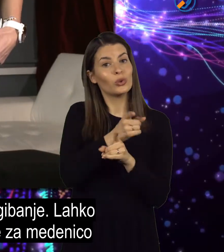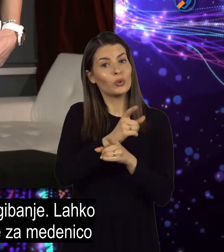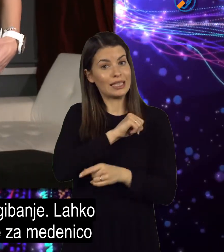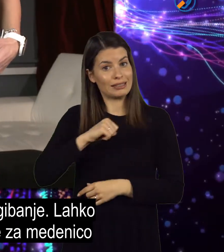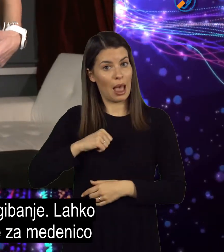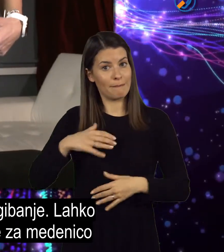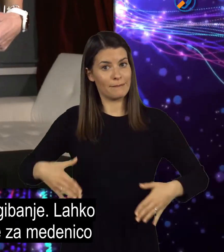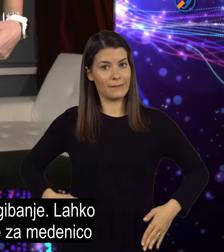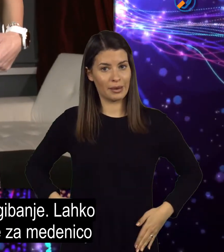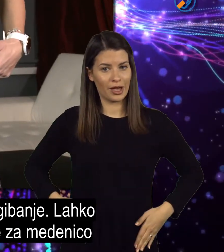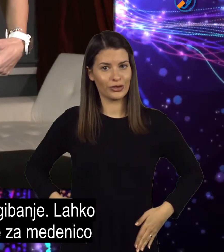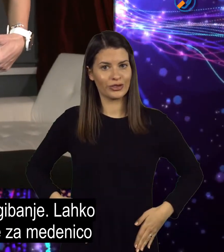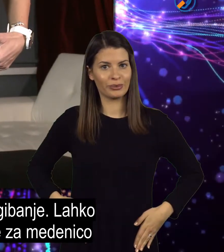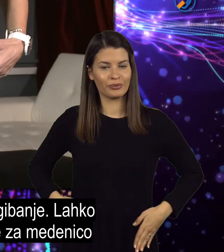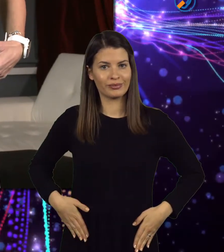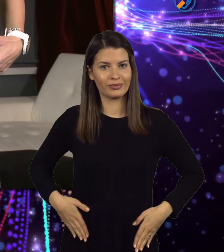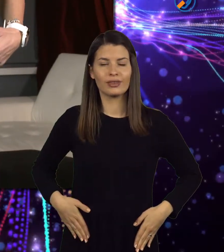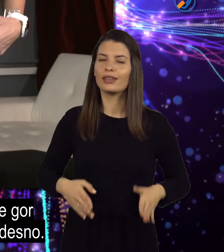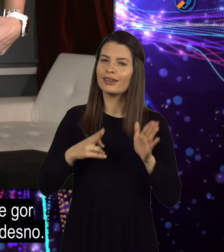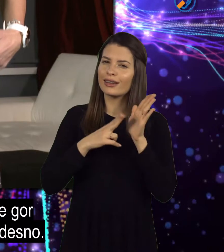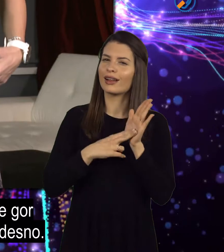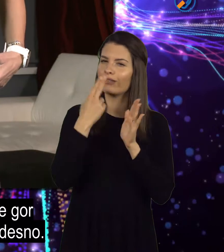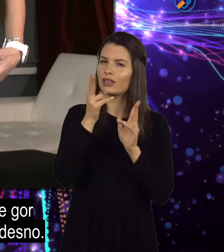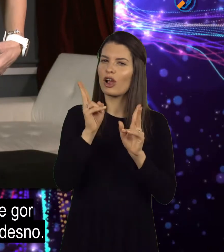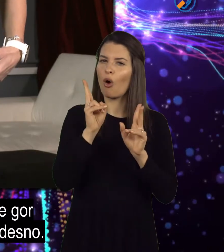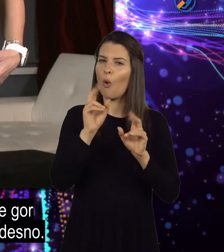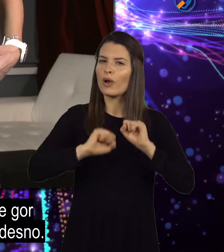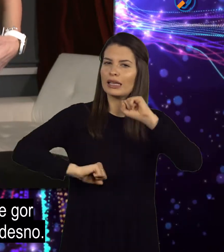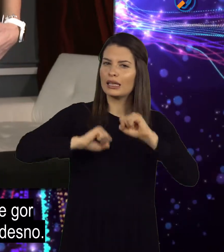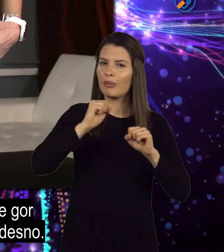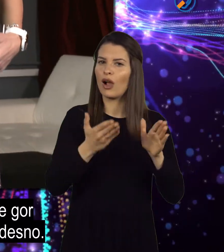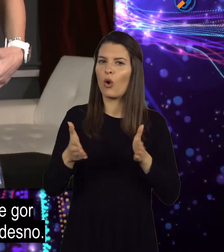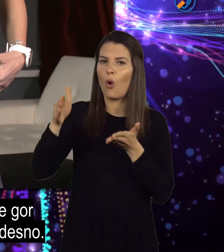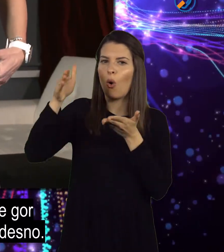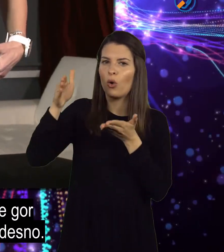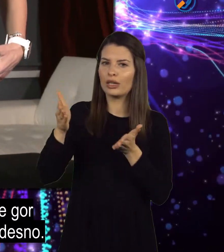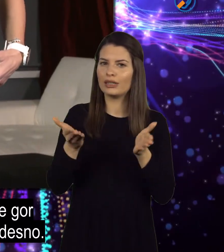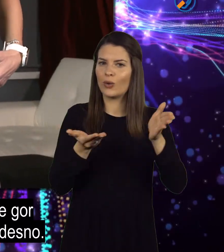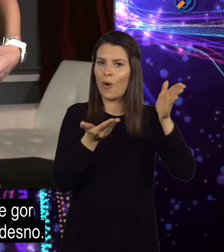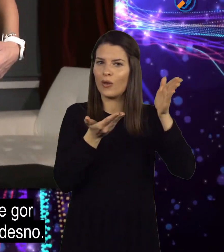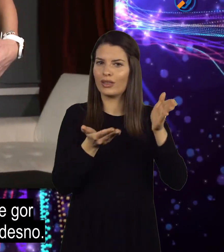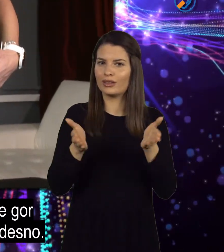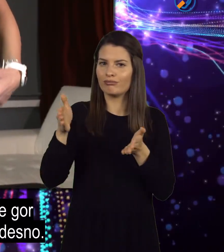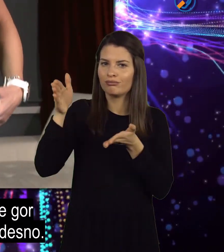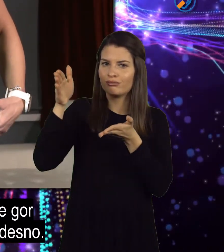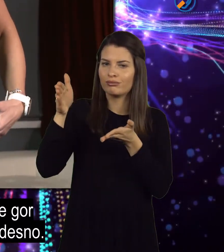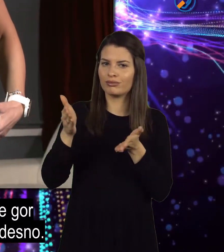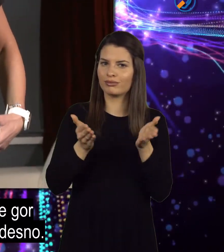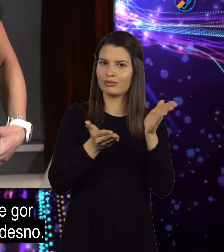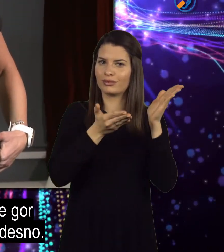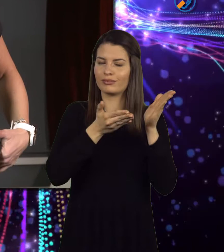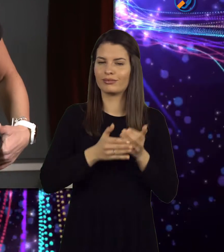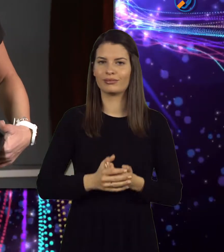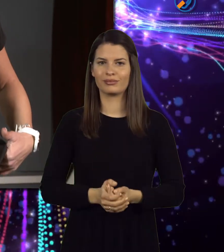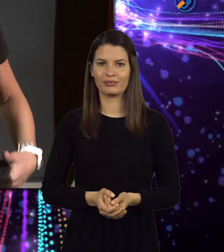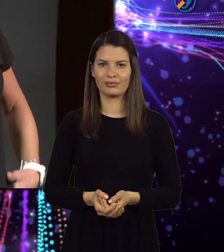Lahko se tudi sami primete za medenico in res gibate gor in dol, in levo in